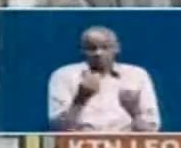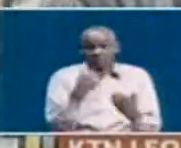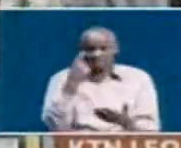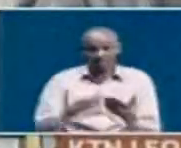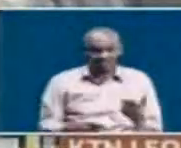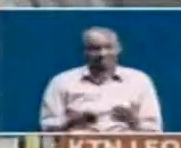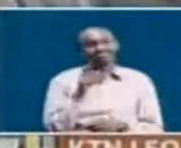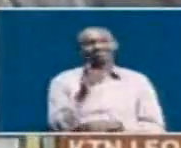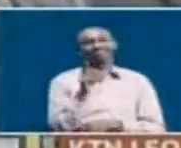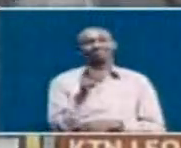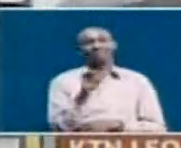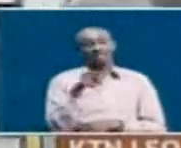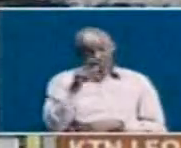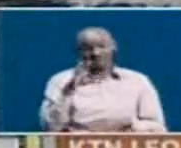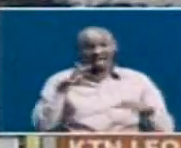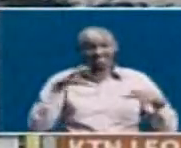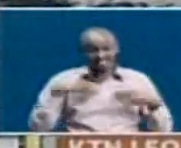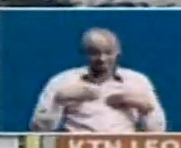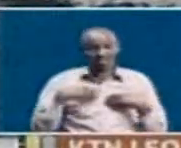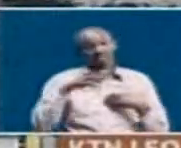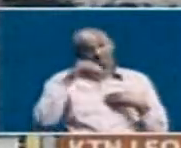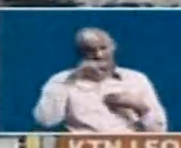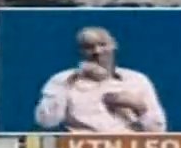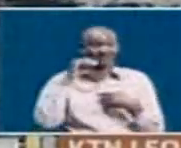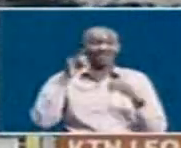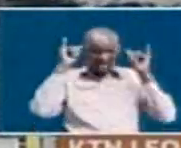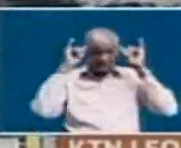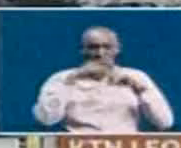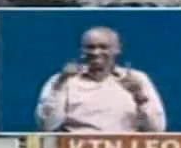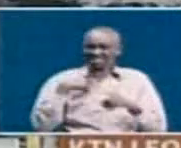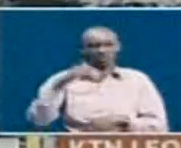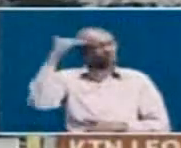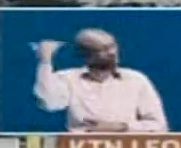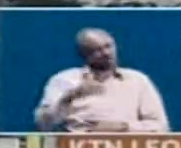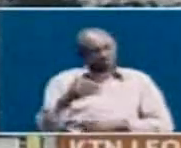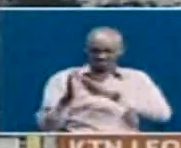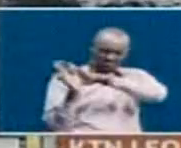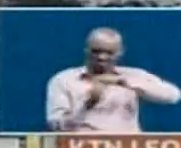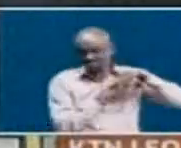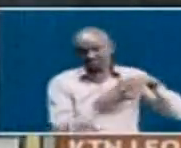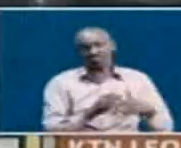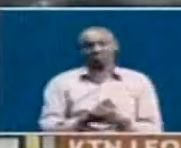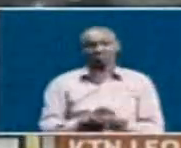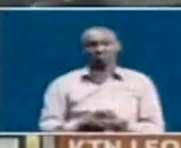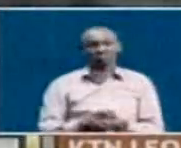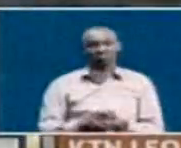kama Ngorokos, wanakubali kuwahi kuiba mifugo, kazi ambayo sasa itasalia kuwa kumbukumbu.